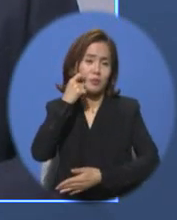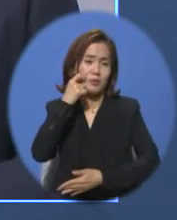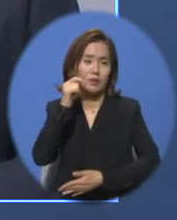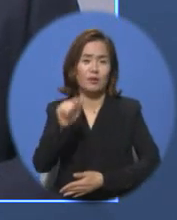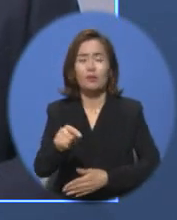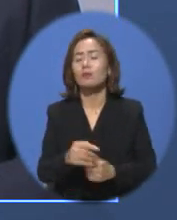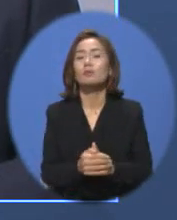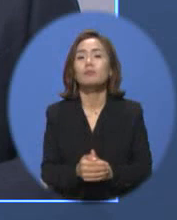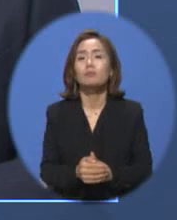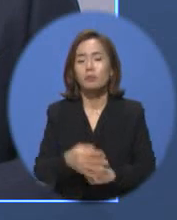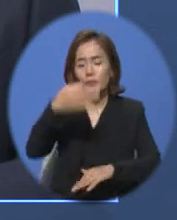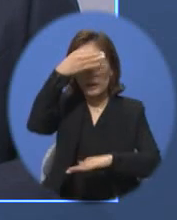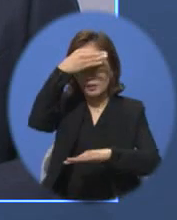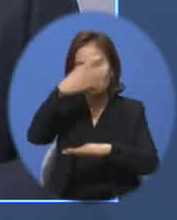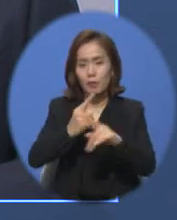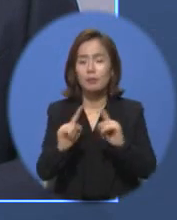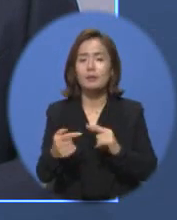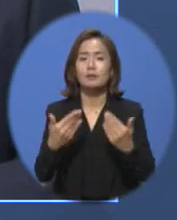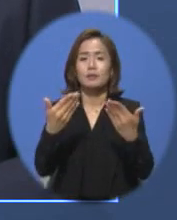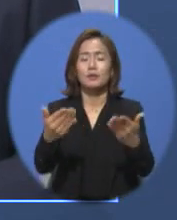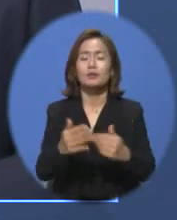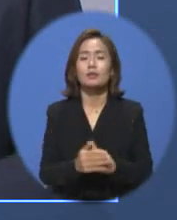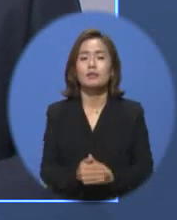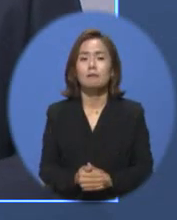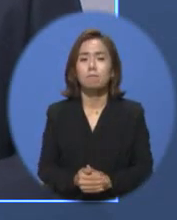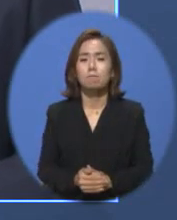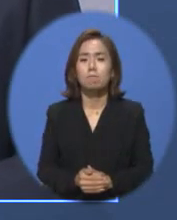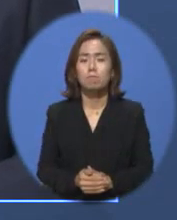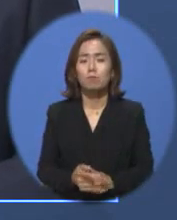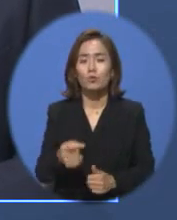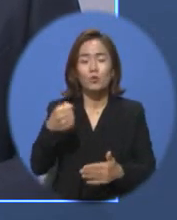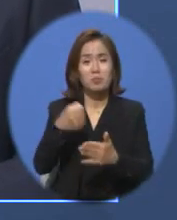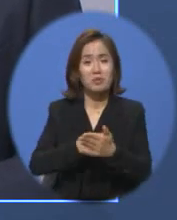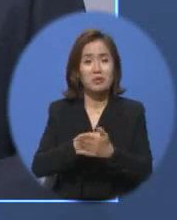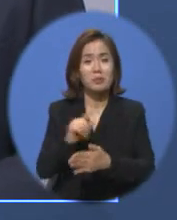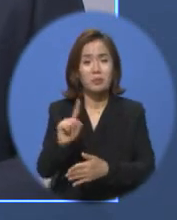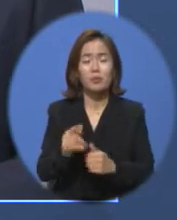과역량이 그부분까지미치지못했던점에대해사과드립니다.하지만당시